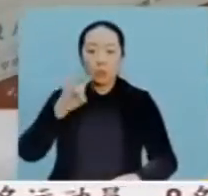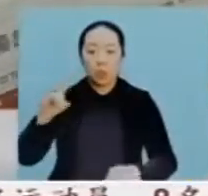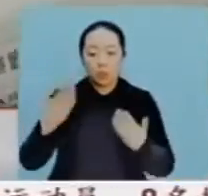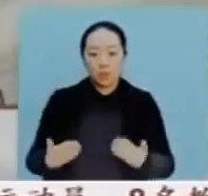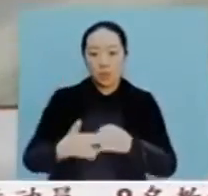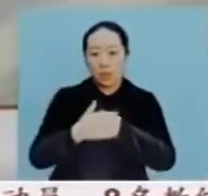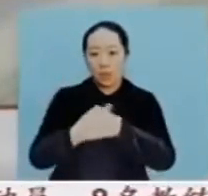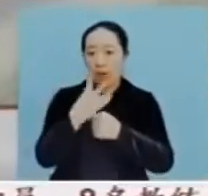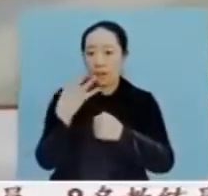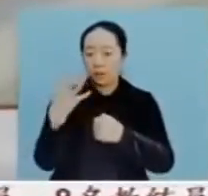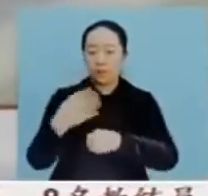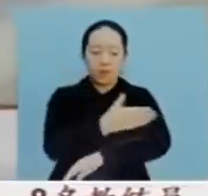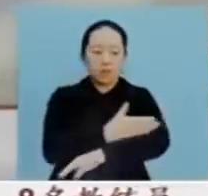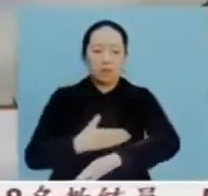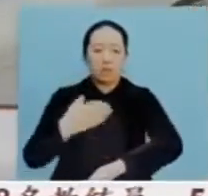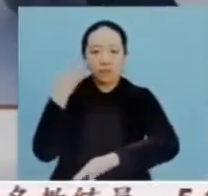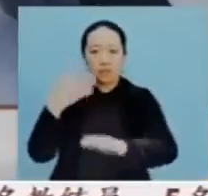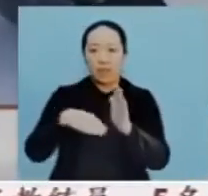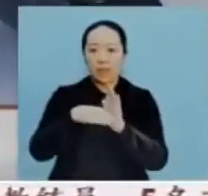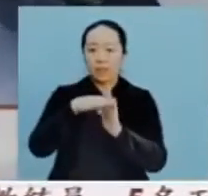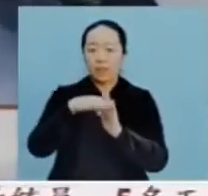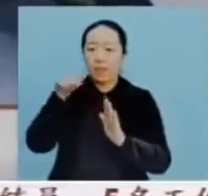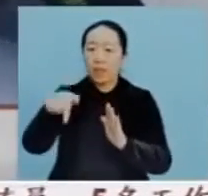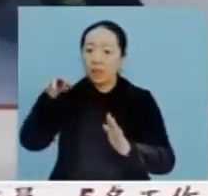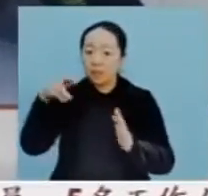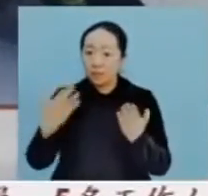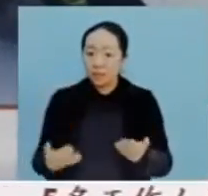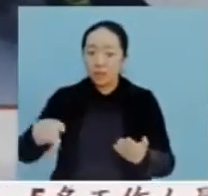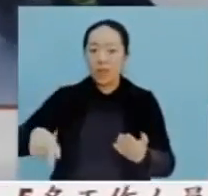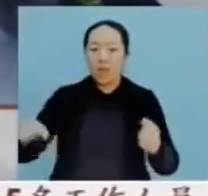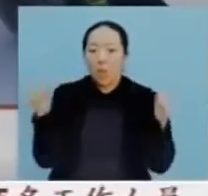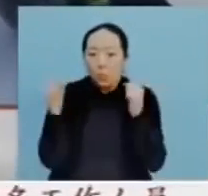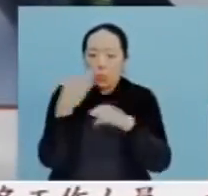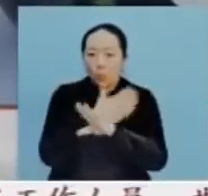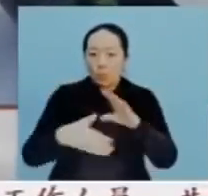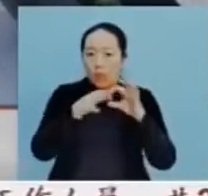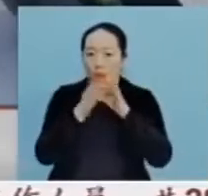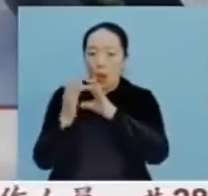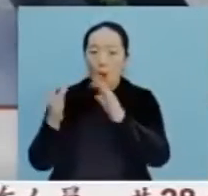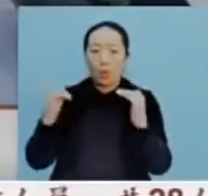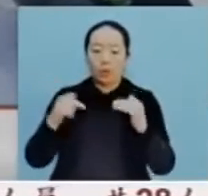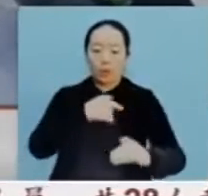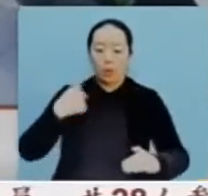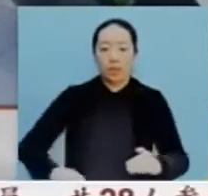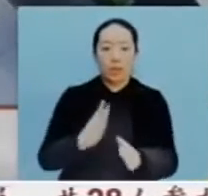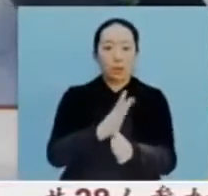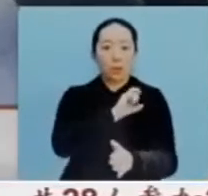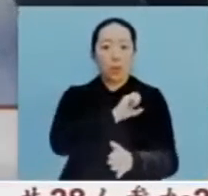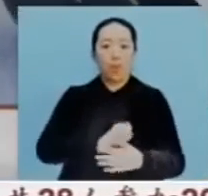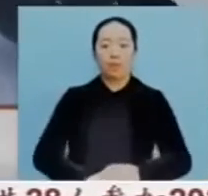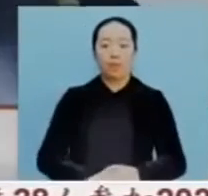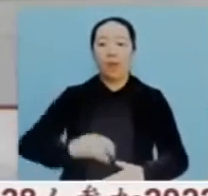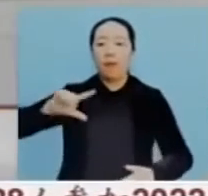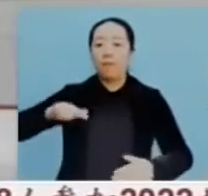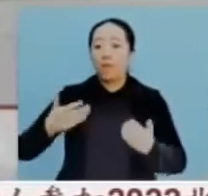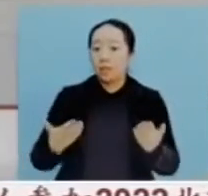他就是今年冬残奥会高山滑雪的国家队运动员。为了今年的比赛，他已经备战了几个